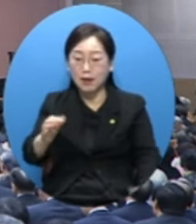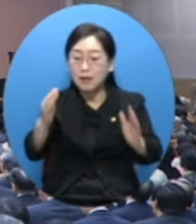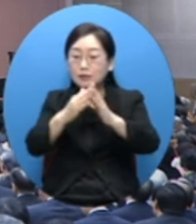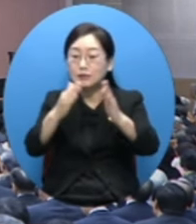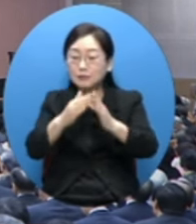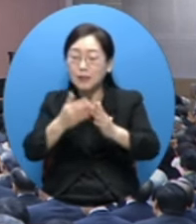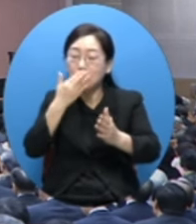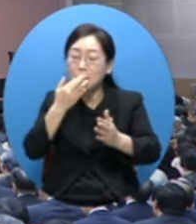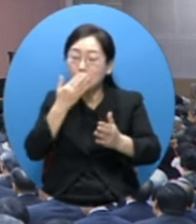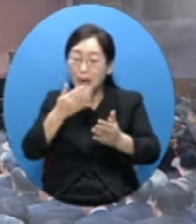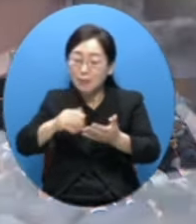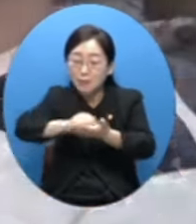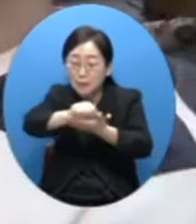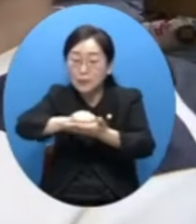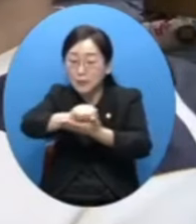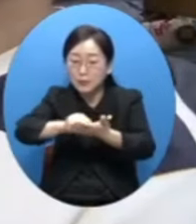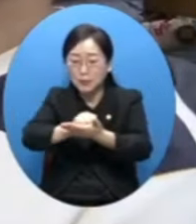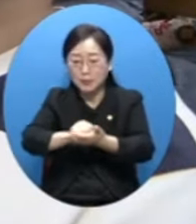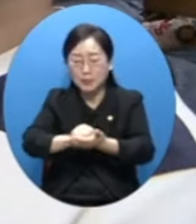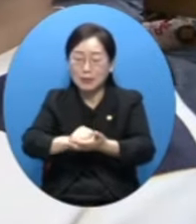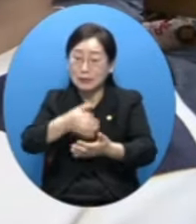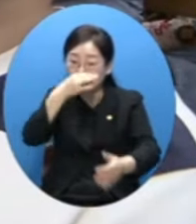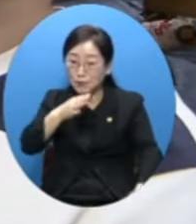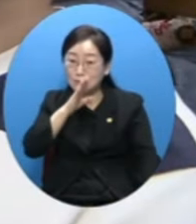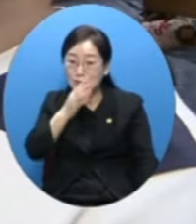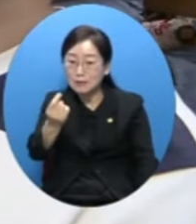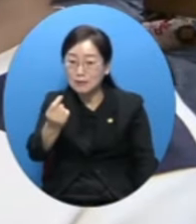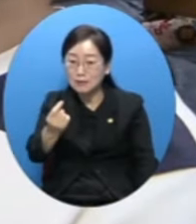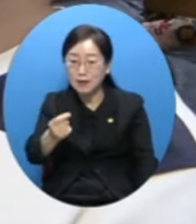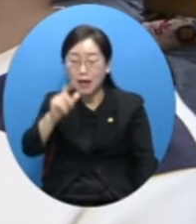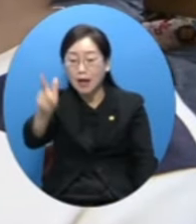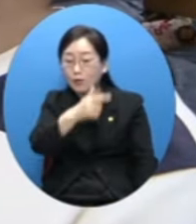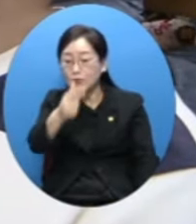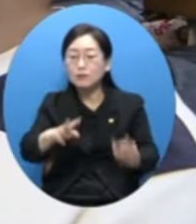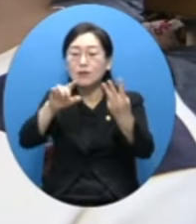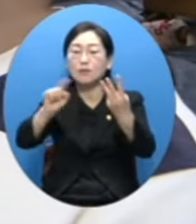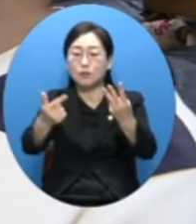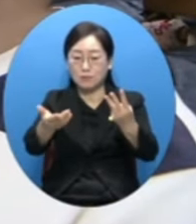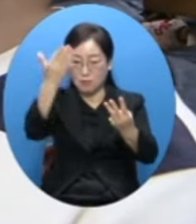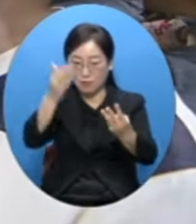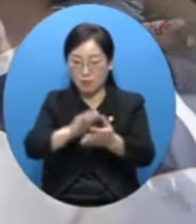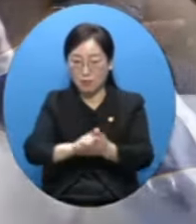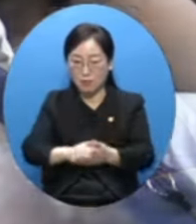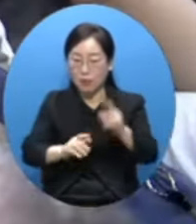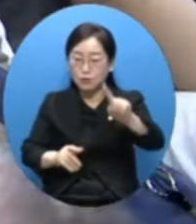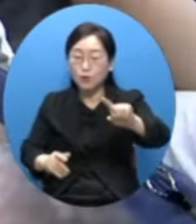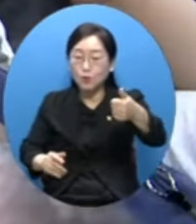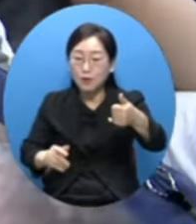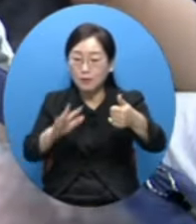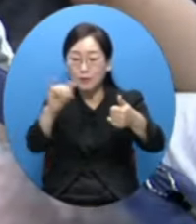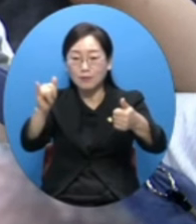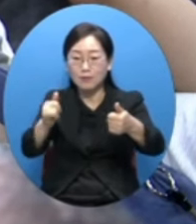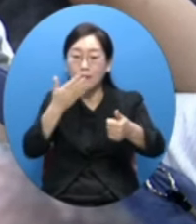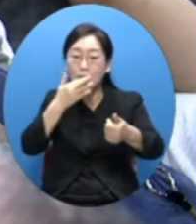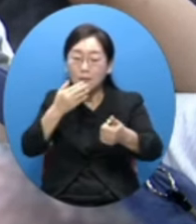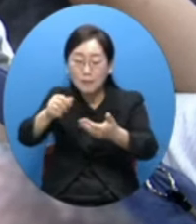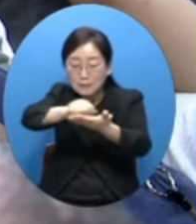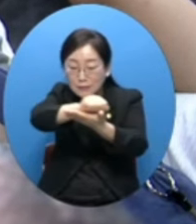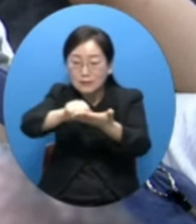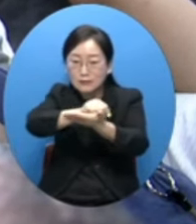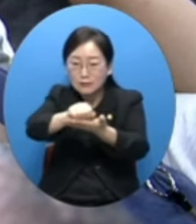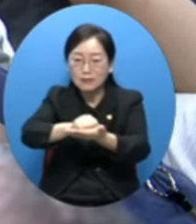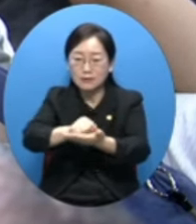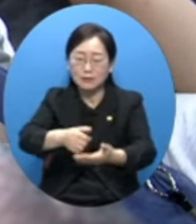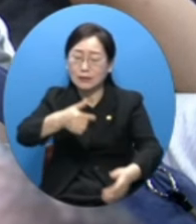것도 보통 일이 아닌데 매번 하루에 몇 번씩 하는데 1500명 식기를 닦아야 되니 이게 보통